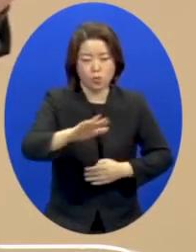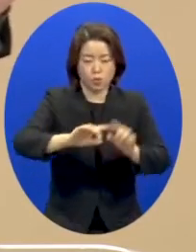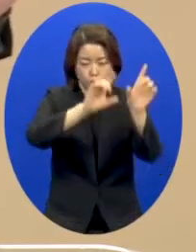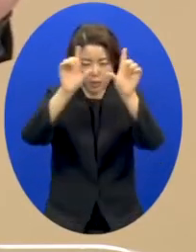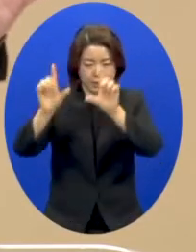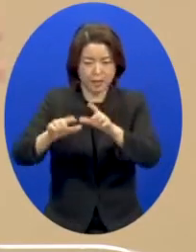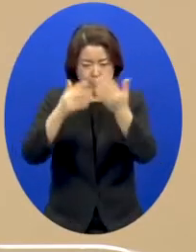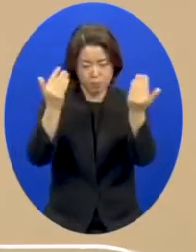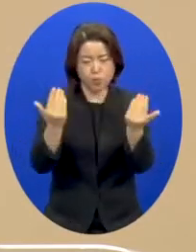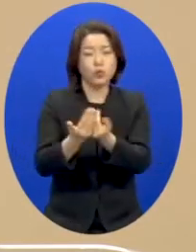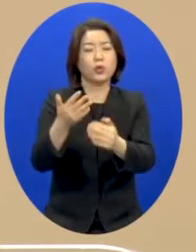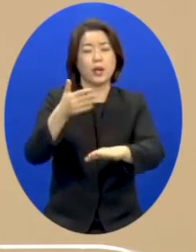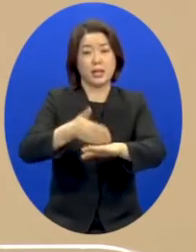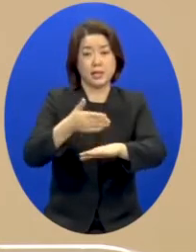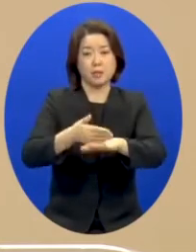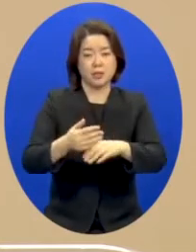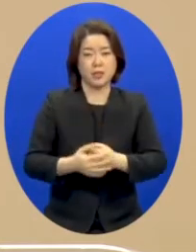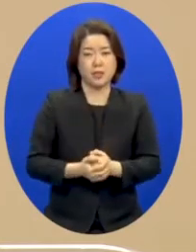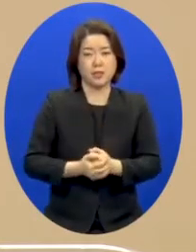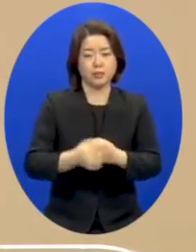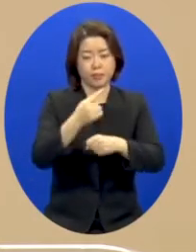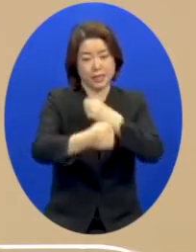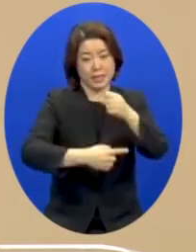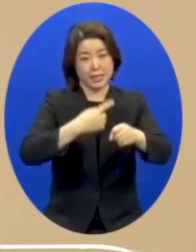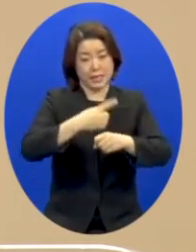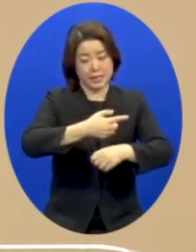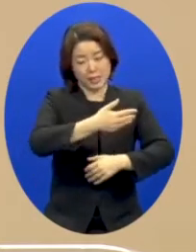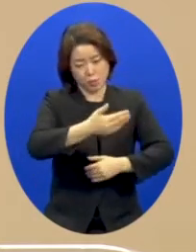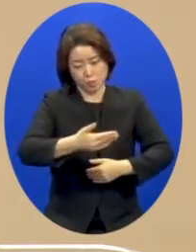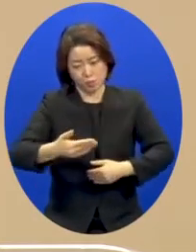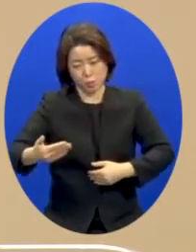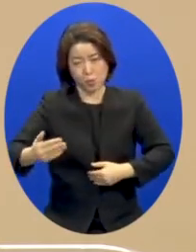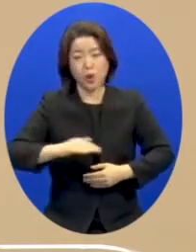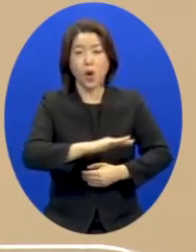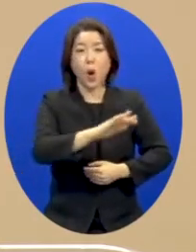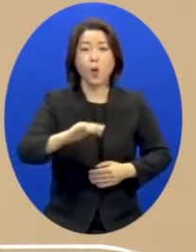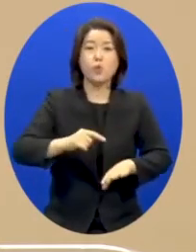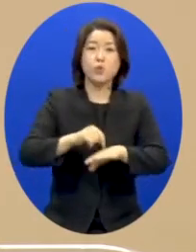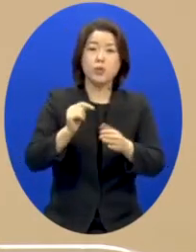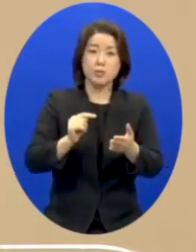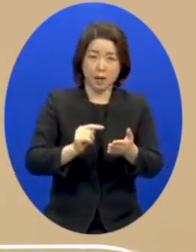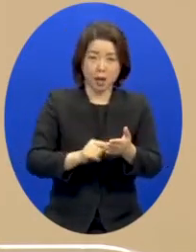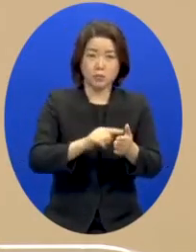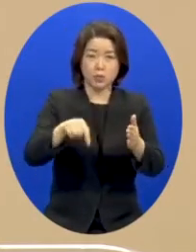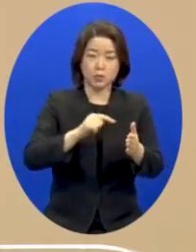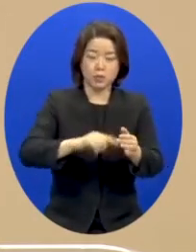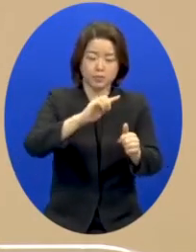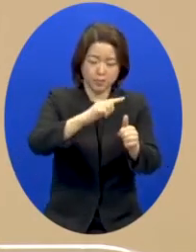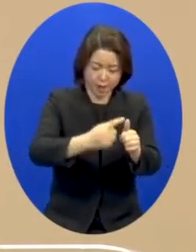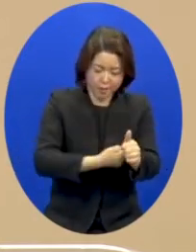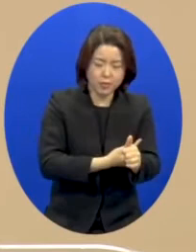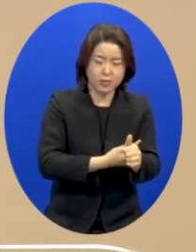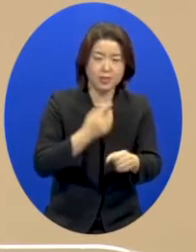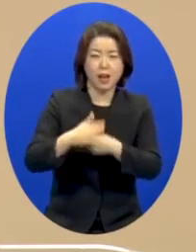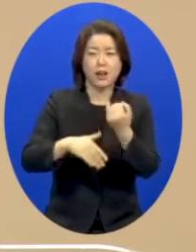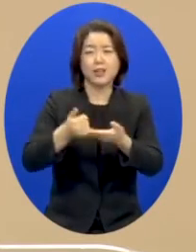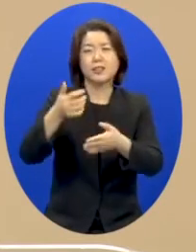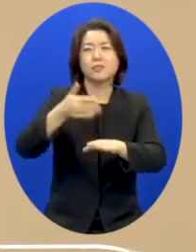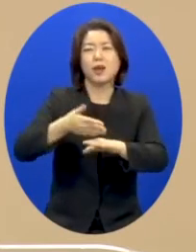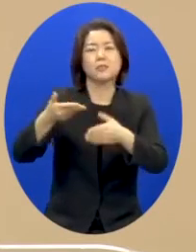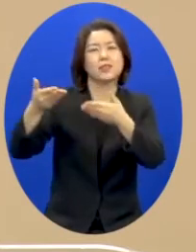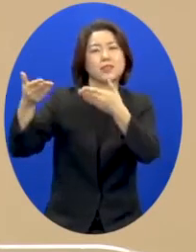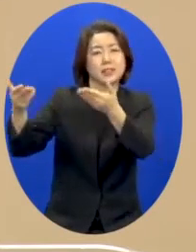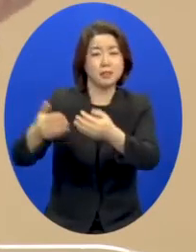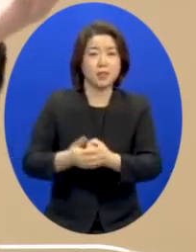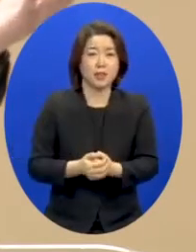감사죠. 1년을 지나고 그냥 우리 마음에는 아주 당연히 하나님 감사합니다. 지나간